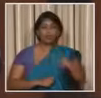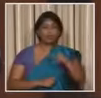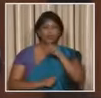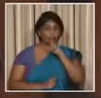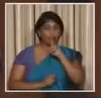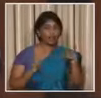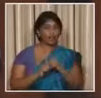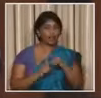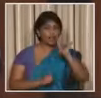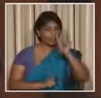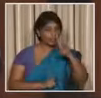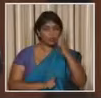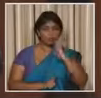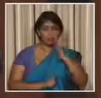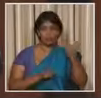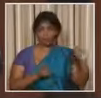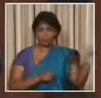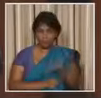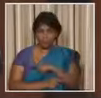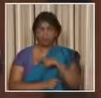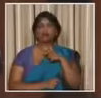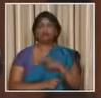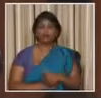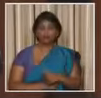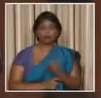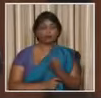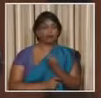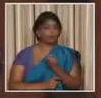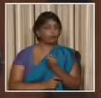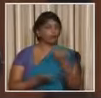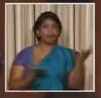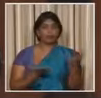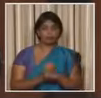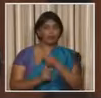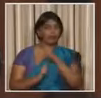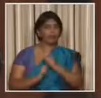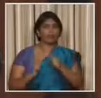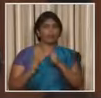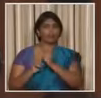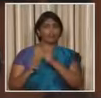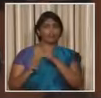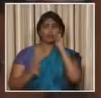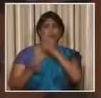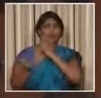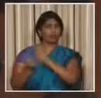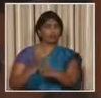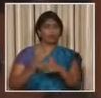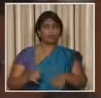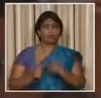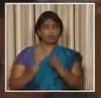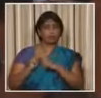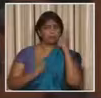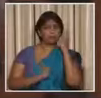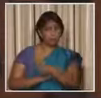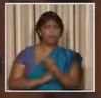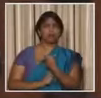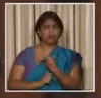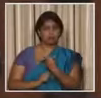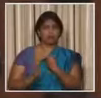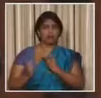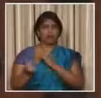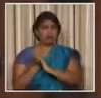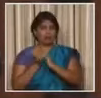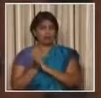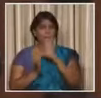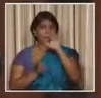වගේ මේ ඩොලර් 100ක් විදේශිකයන්ගෙන් ගහනකින් ඒ එන ප්‍රමාණය මුදල් අරගෙන ඇයි සහනයක් දෙන්න බැරි? අද අස්වැසුම කියලා ශ්‍රමයක් ගෙනත් තියෙනවා.